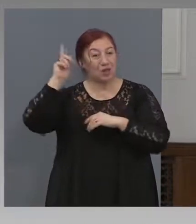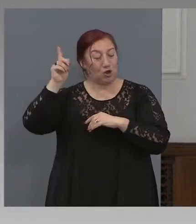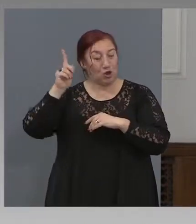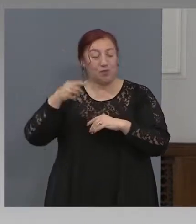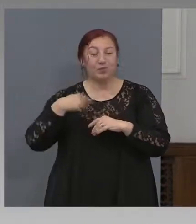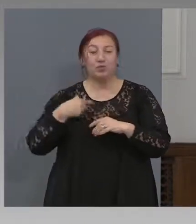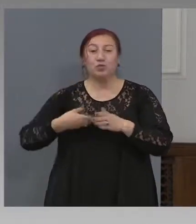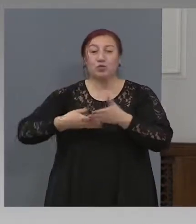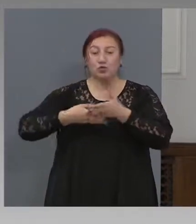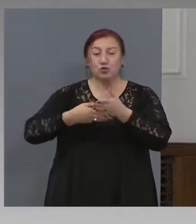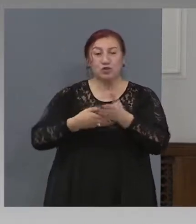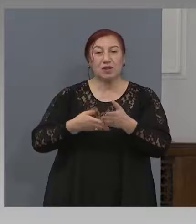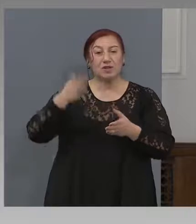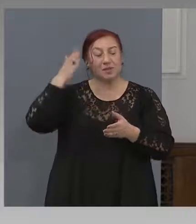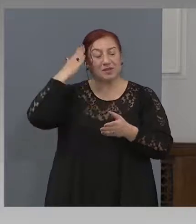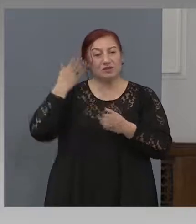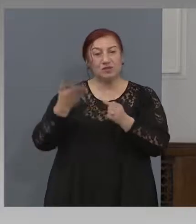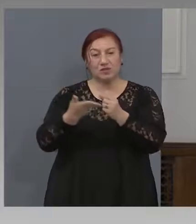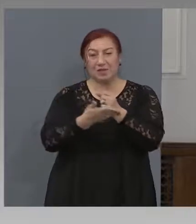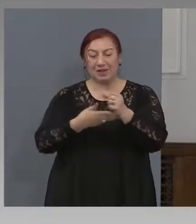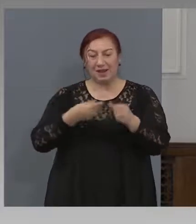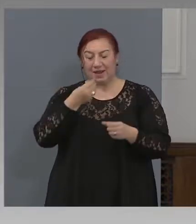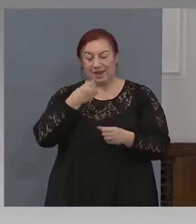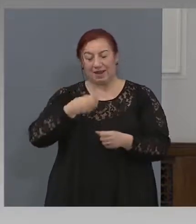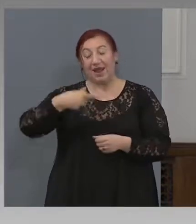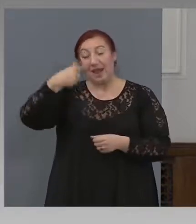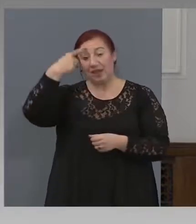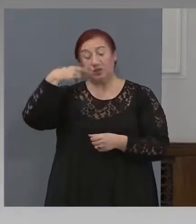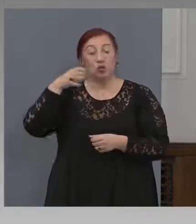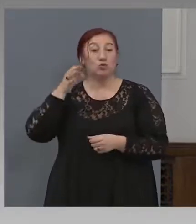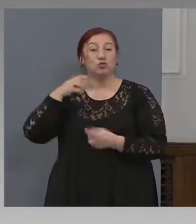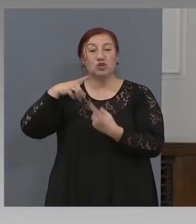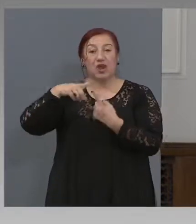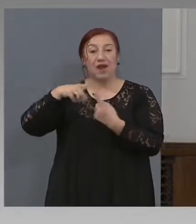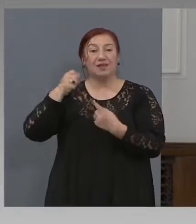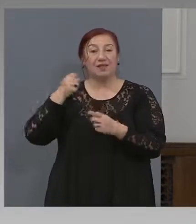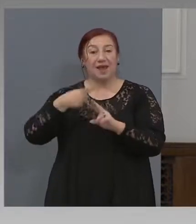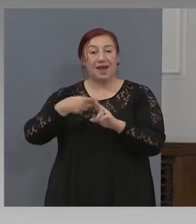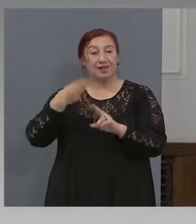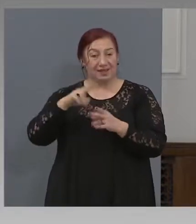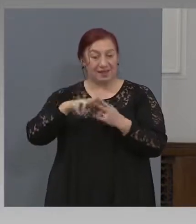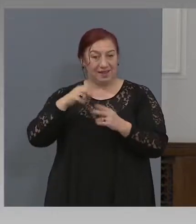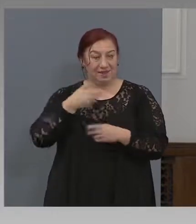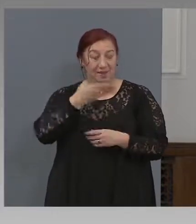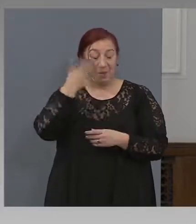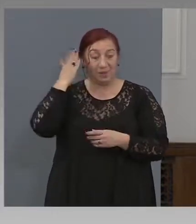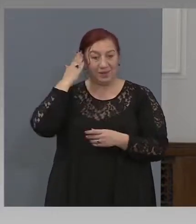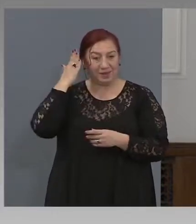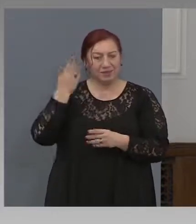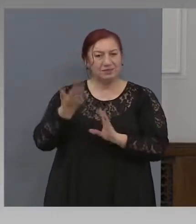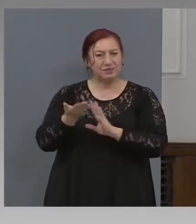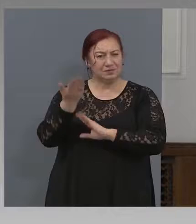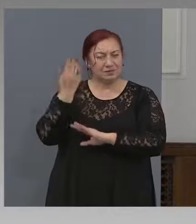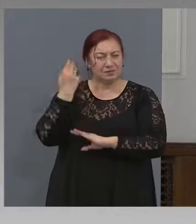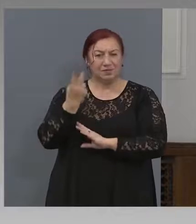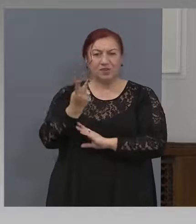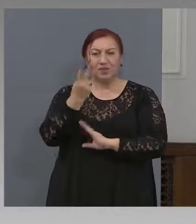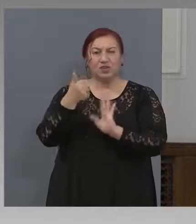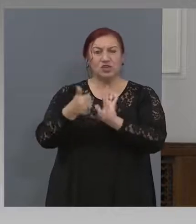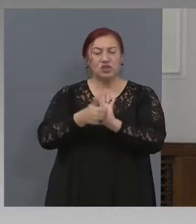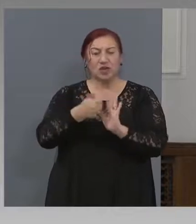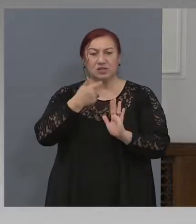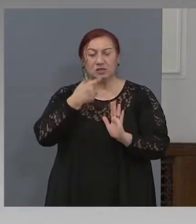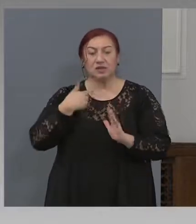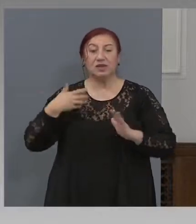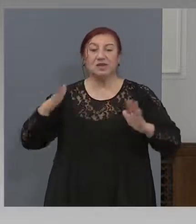земеделието и храните и лично на госпожа Танева. Още от 2016 година ние започнахме програма